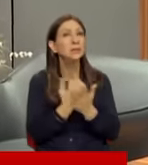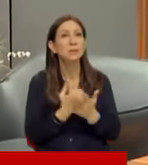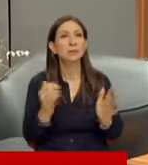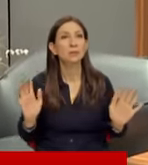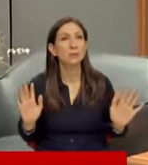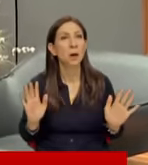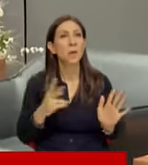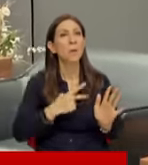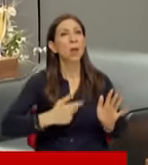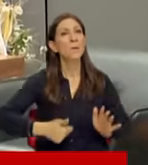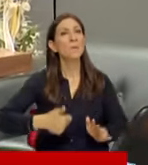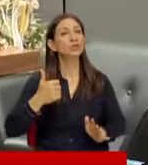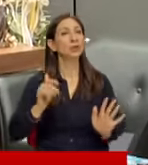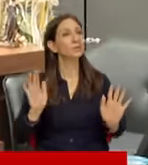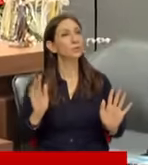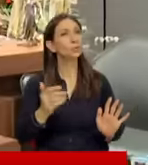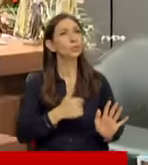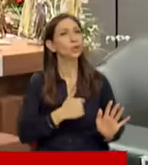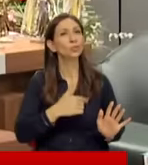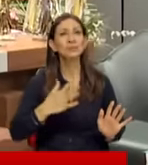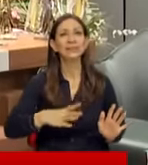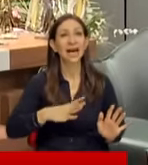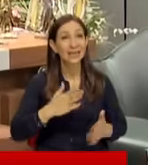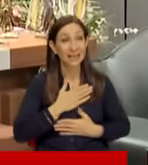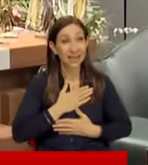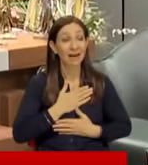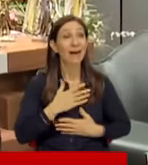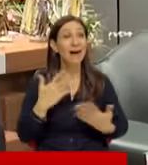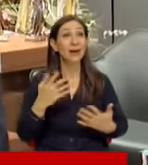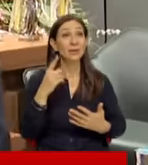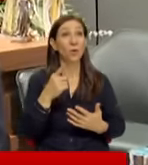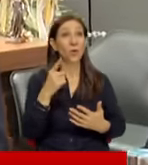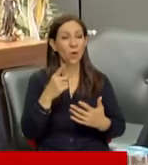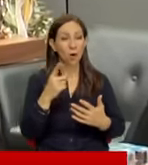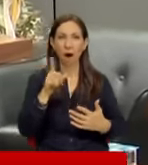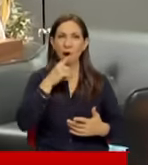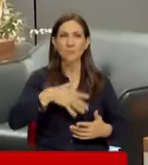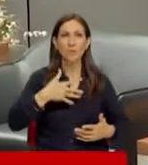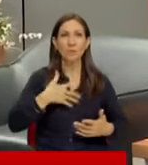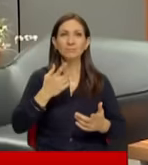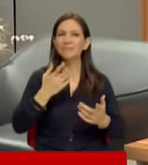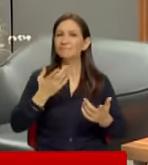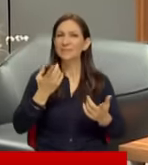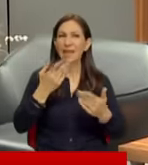kazansın belediye başkanıdır. Gönlüm arzu eder ki artık o vesayeti bir kenara bırakırlar.